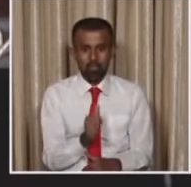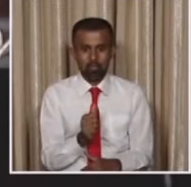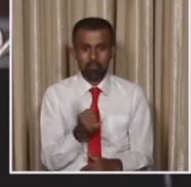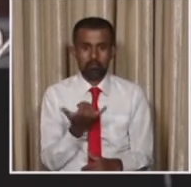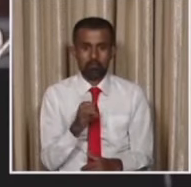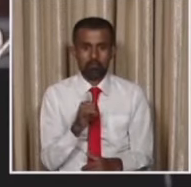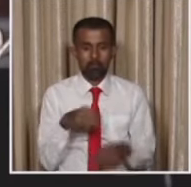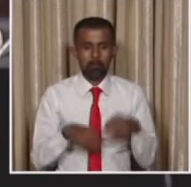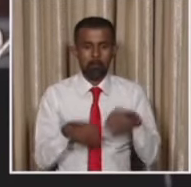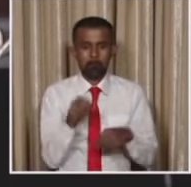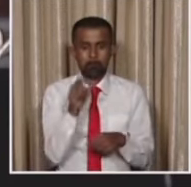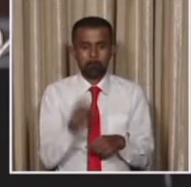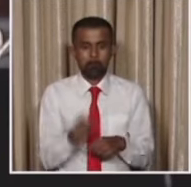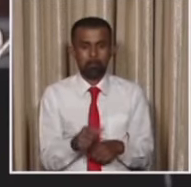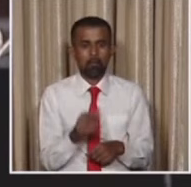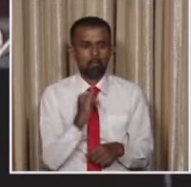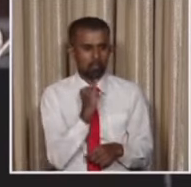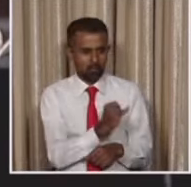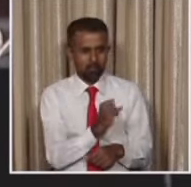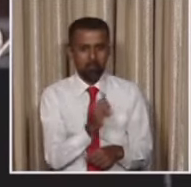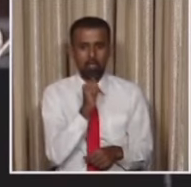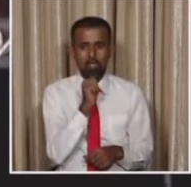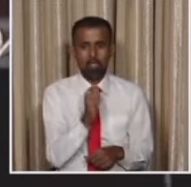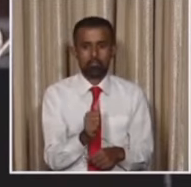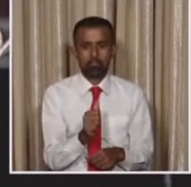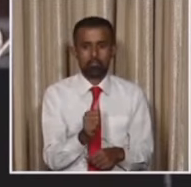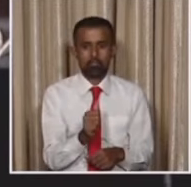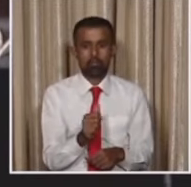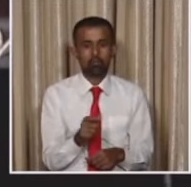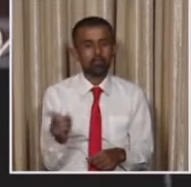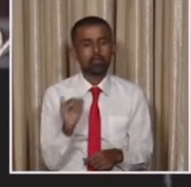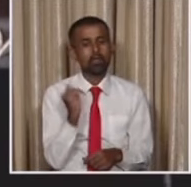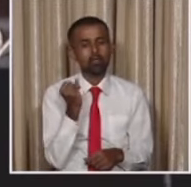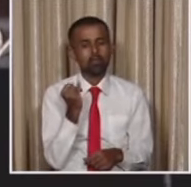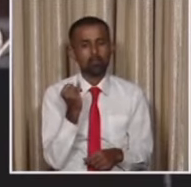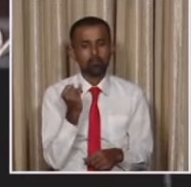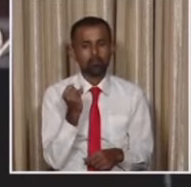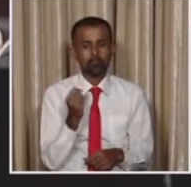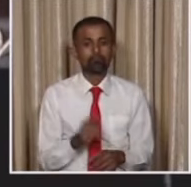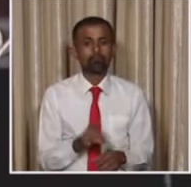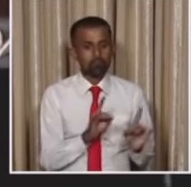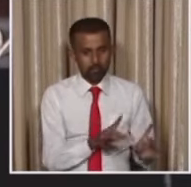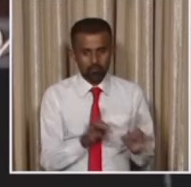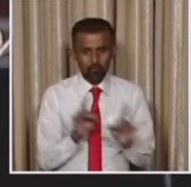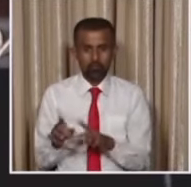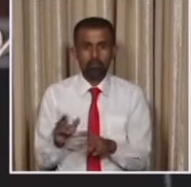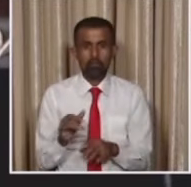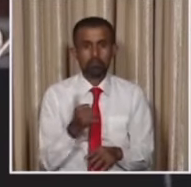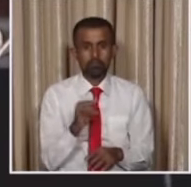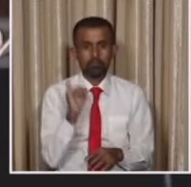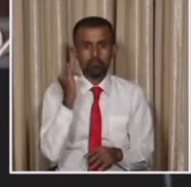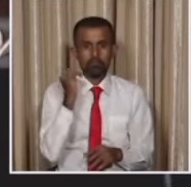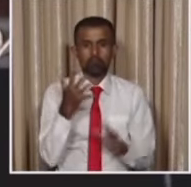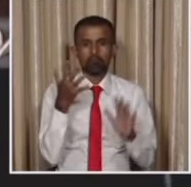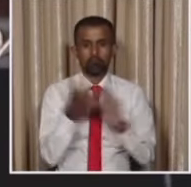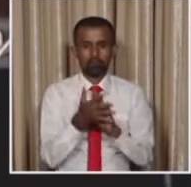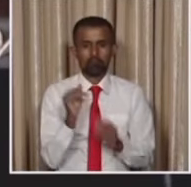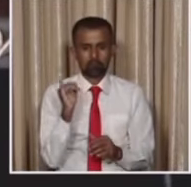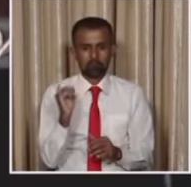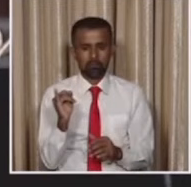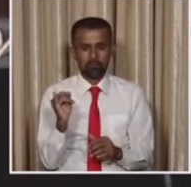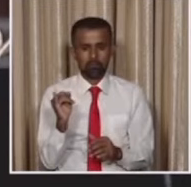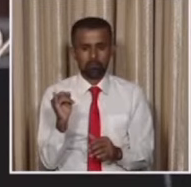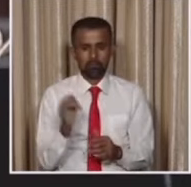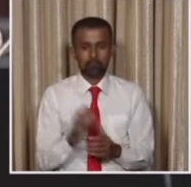සමහර දේශපාලකයන් දූෂිත බව ඇත්ත. එතකොට නිලධාරීන්, ඒ වගේම සමහර නිලධාරීන් දූෂිතයි.